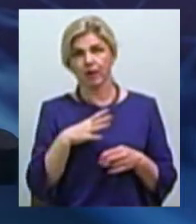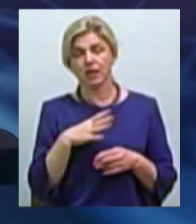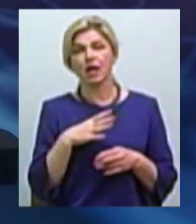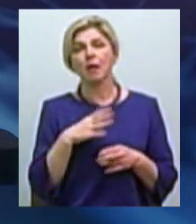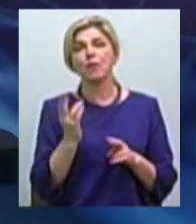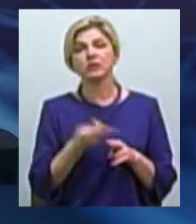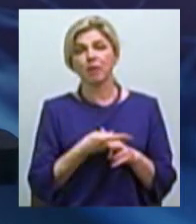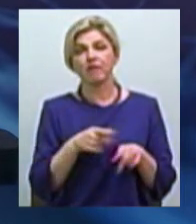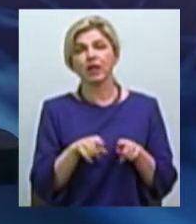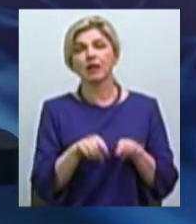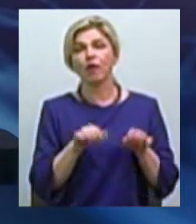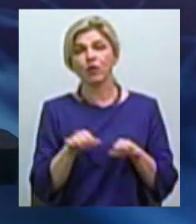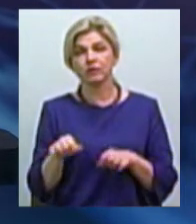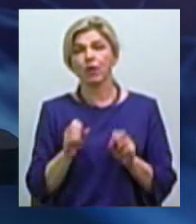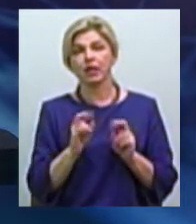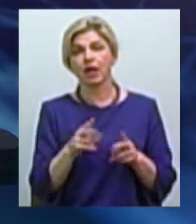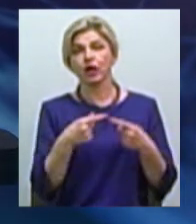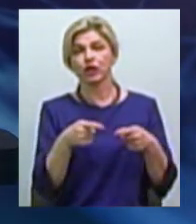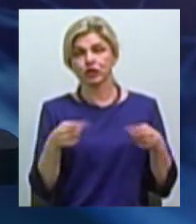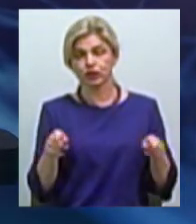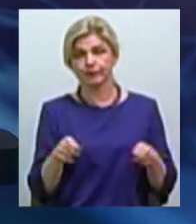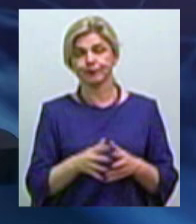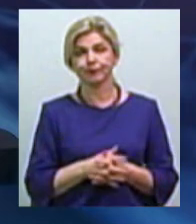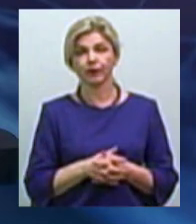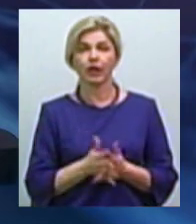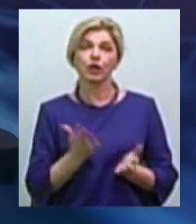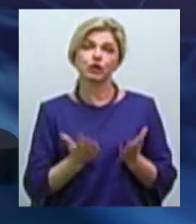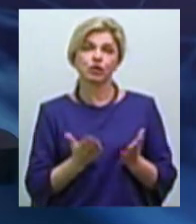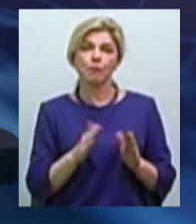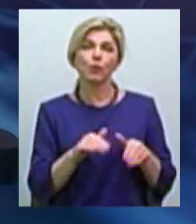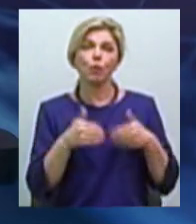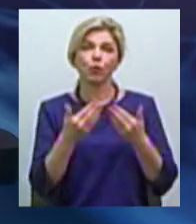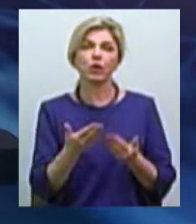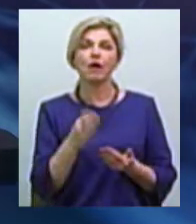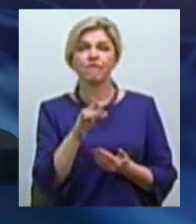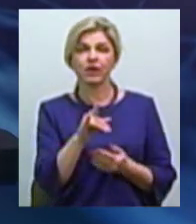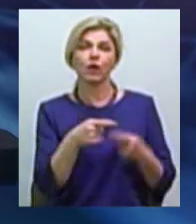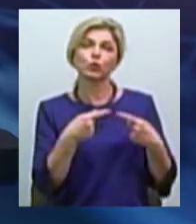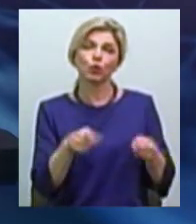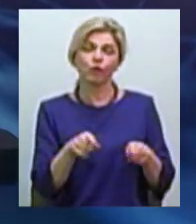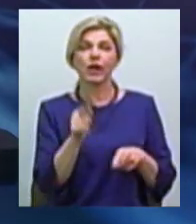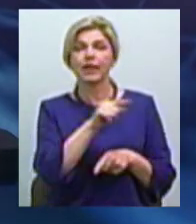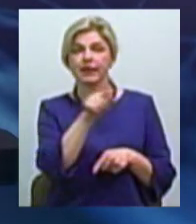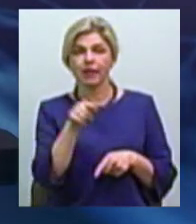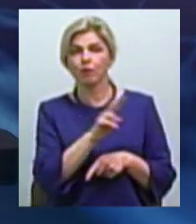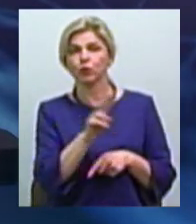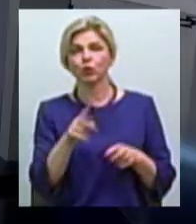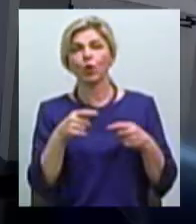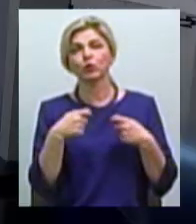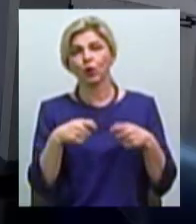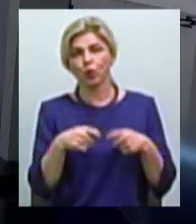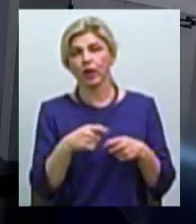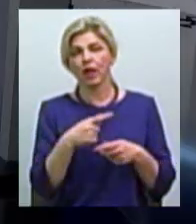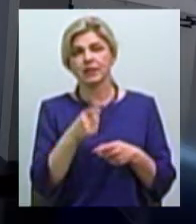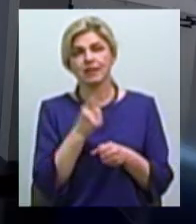такої можливості, як і інший. Скажіть, будь ласка, чи пропонуєте ви альтернативу тим, хто торгує у невстановлених